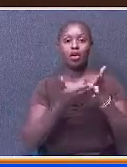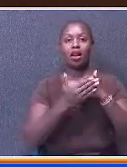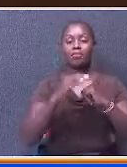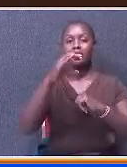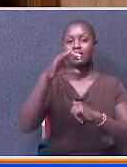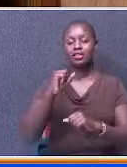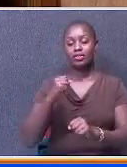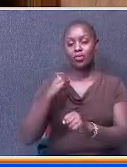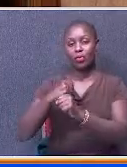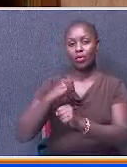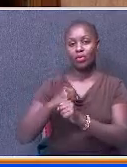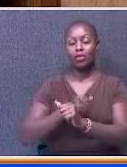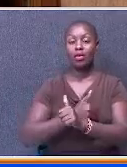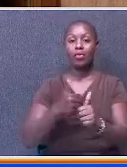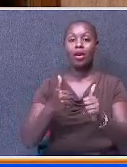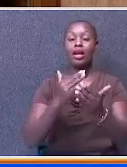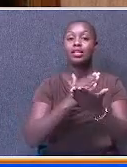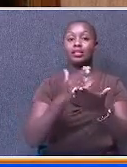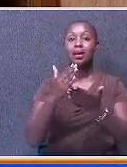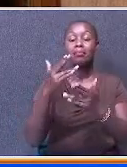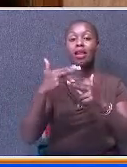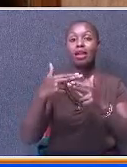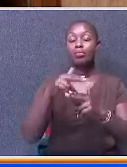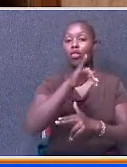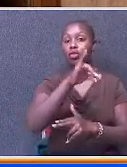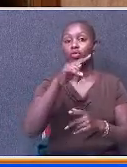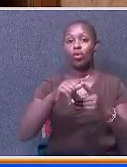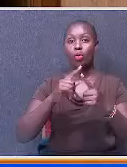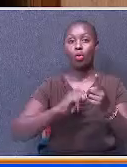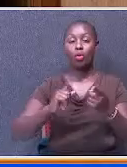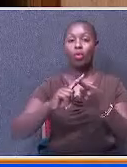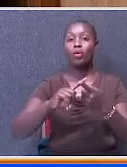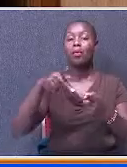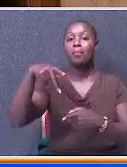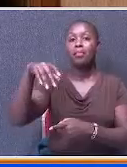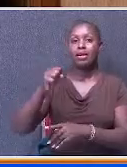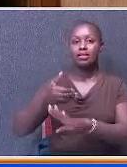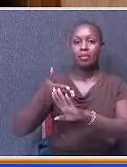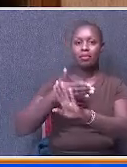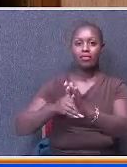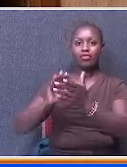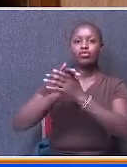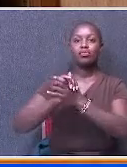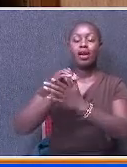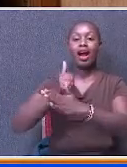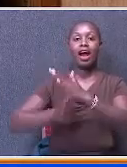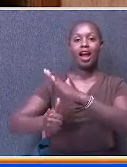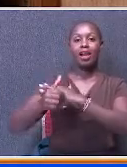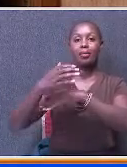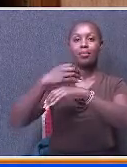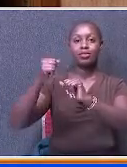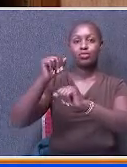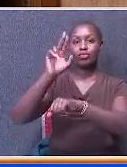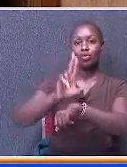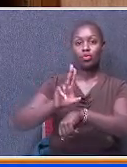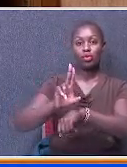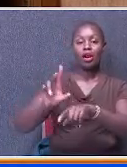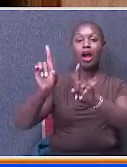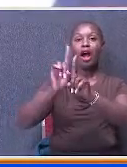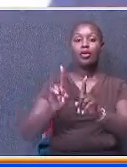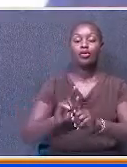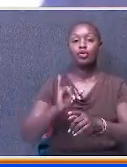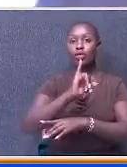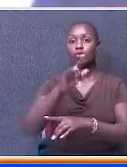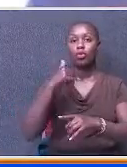kutekeleza majukumu yao. Kati ya majina hayo ni makatibu waliokuwa kihudumu kwenye serikali ya Jubilee chini ya Rais mstaafu Uhuru Kenyatta,